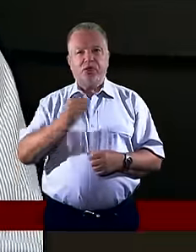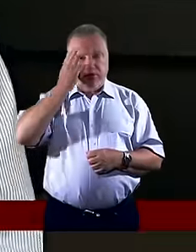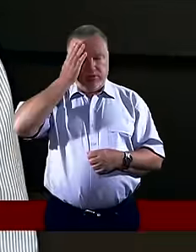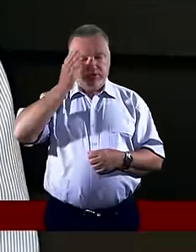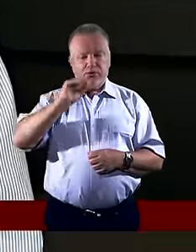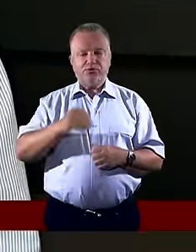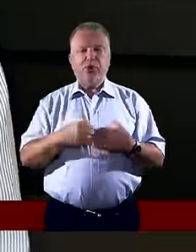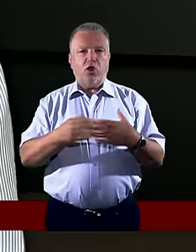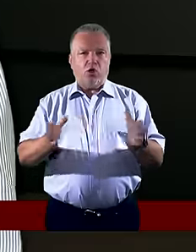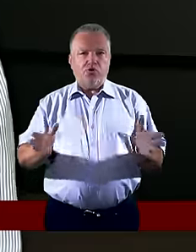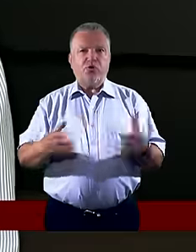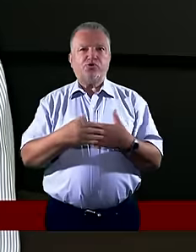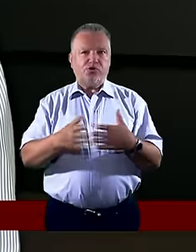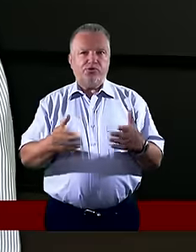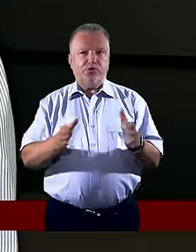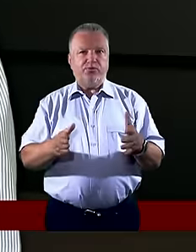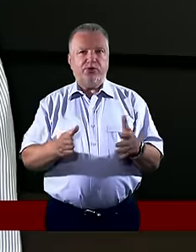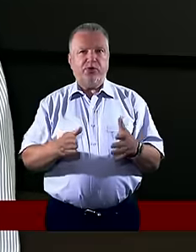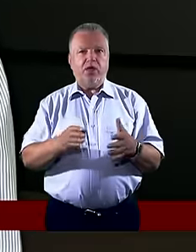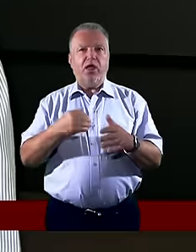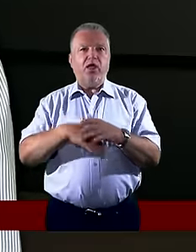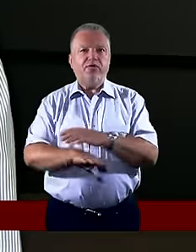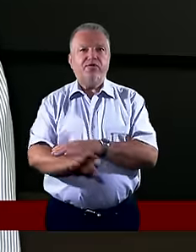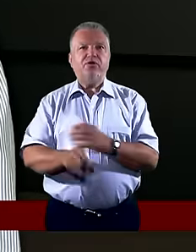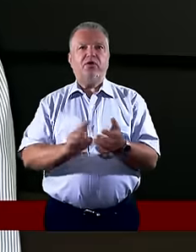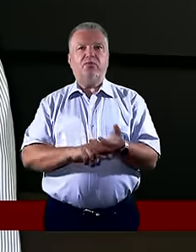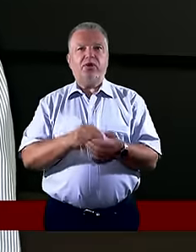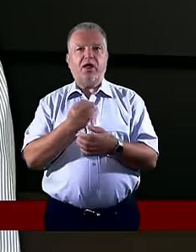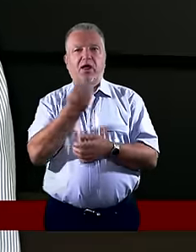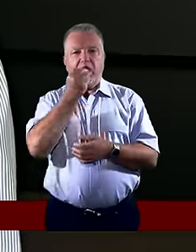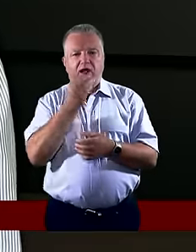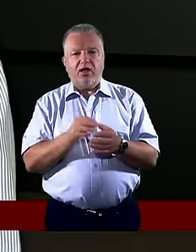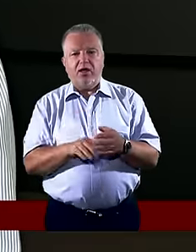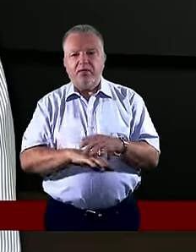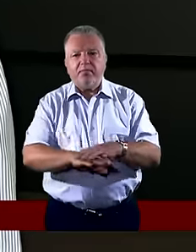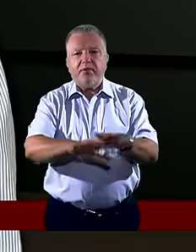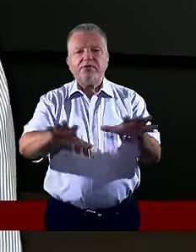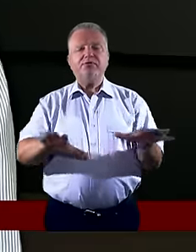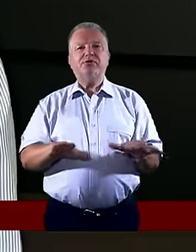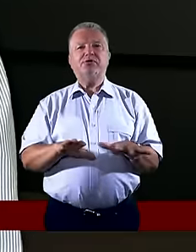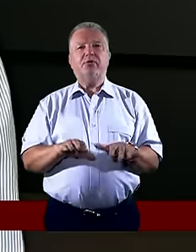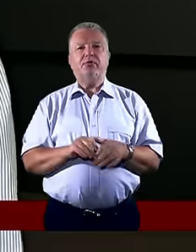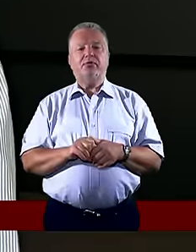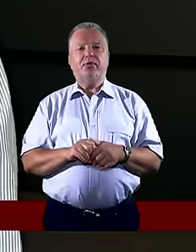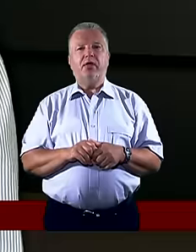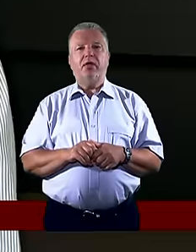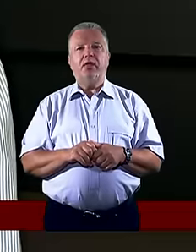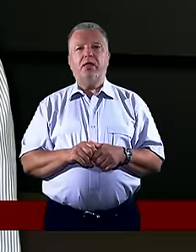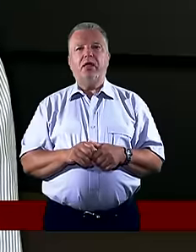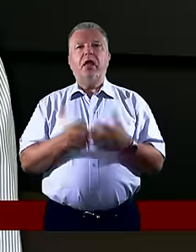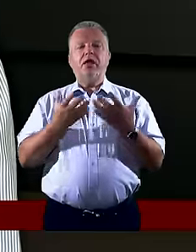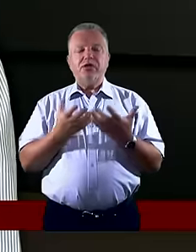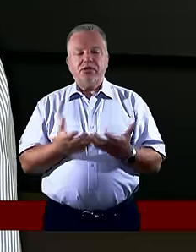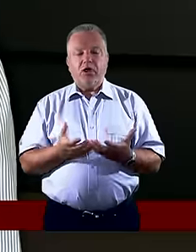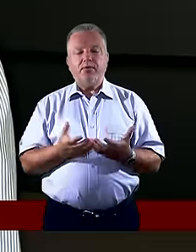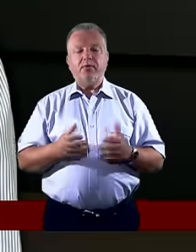otworzy drzwi owczarni i wyjdą na pastwisko i znowu będzie to, na co czekają. Natomiast słuchajcie, chciałbym, żebyśmy